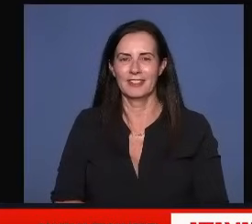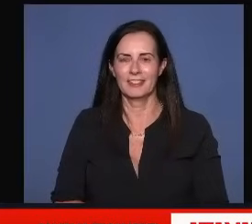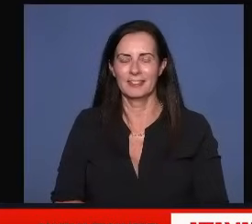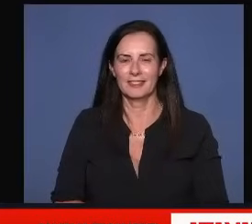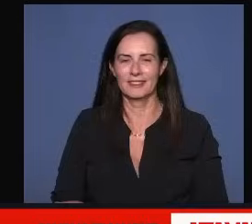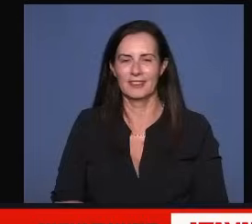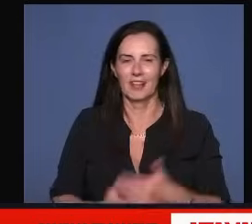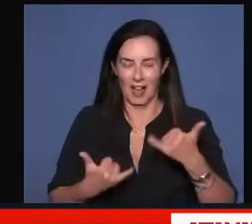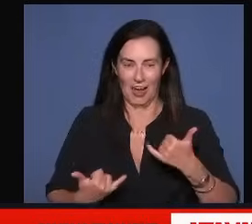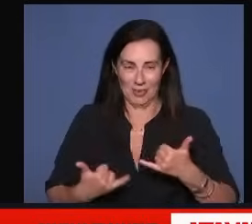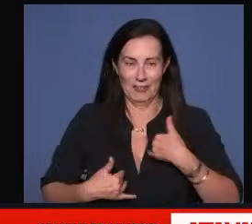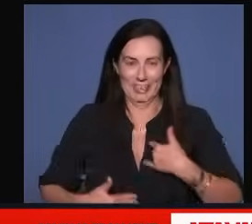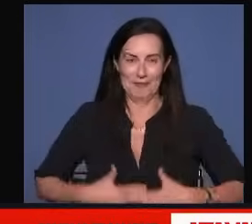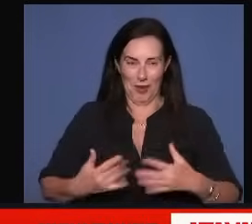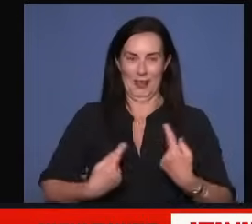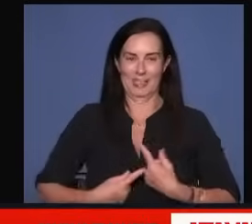עכשיו אני בהיריון.